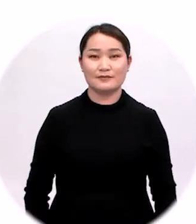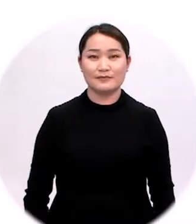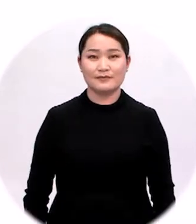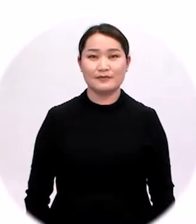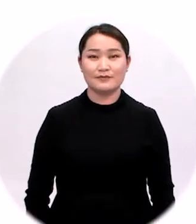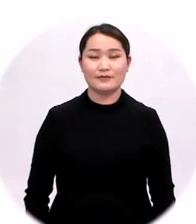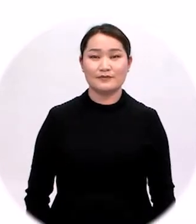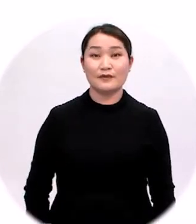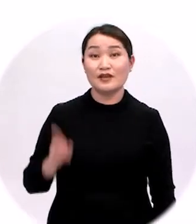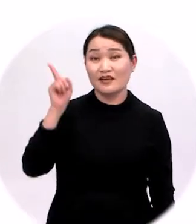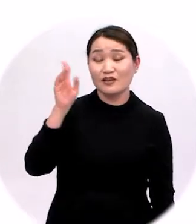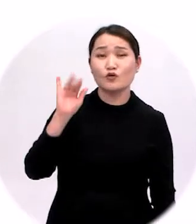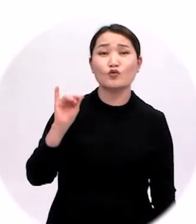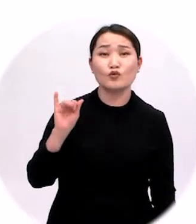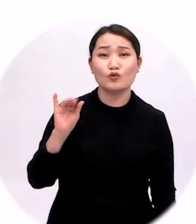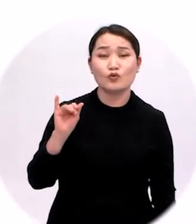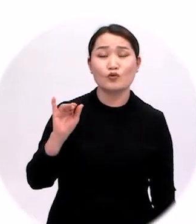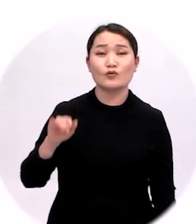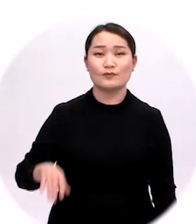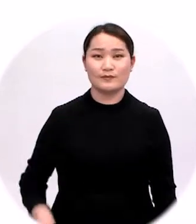Энэ юу вэ?